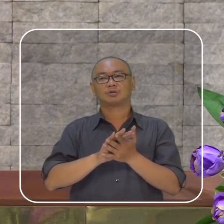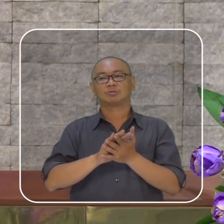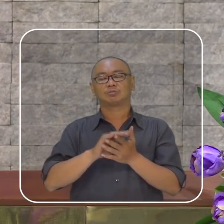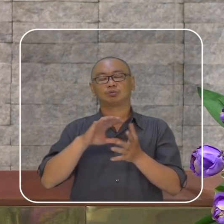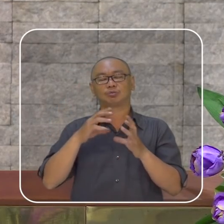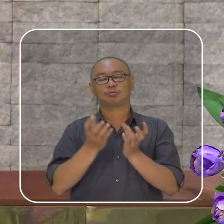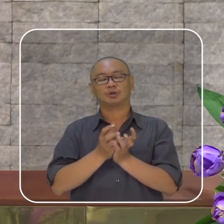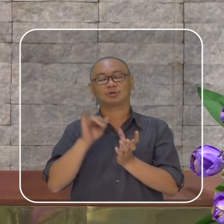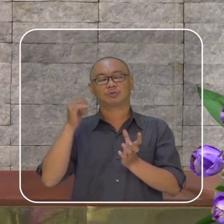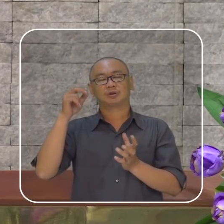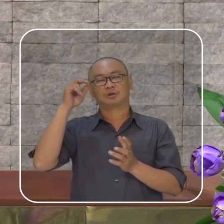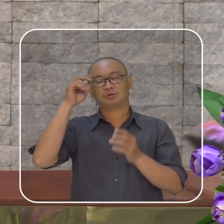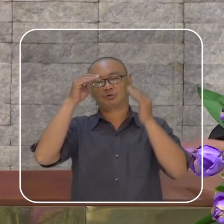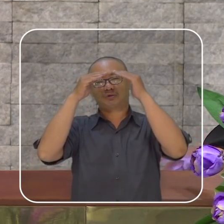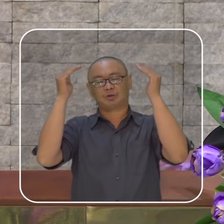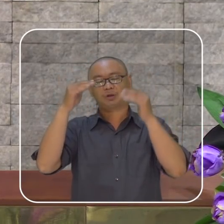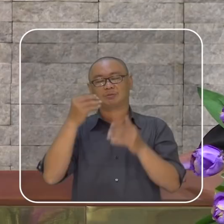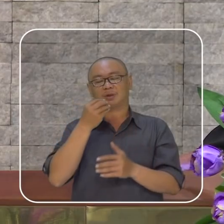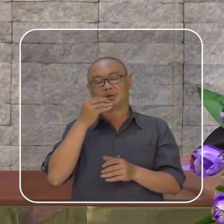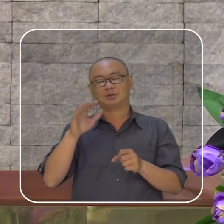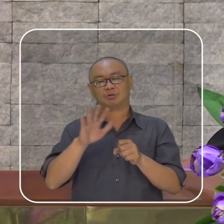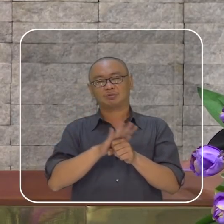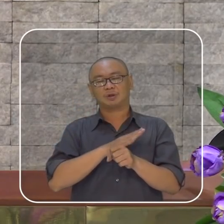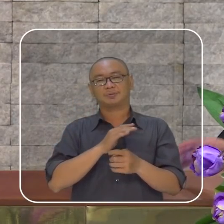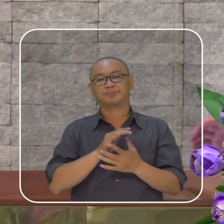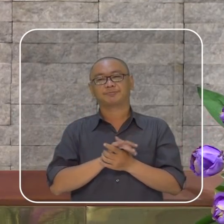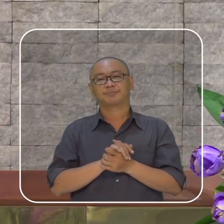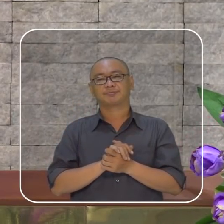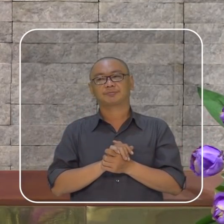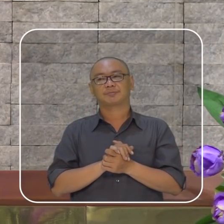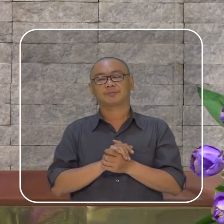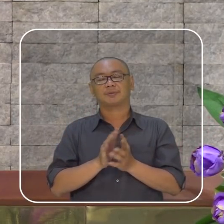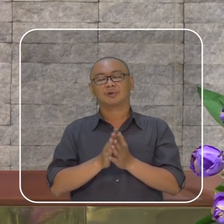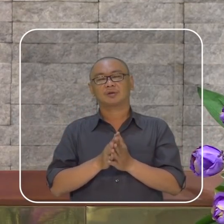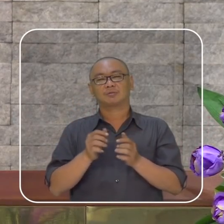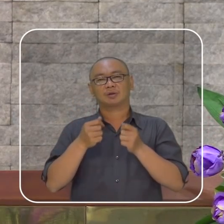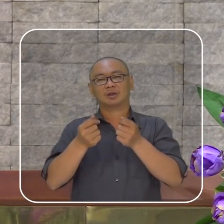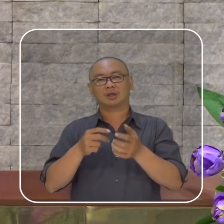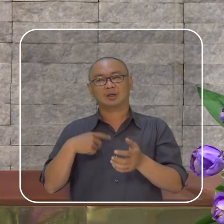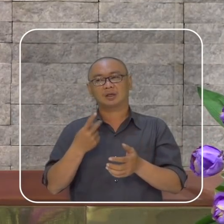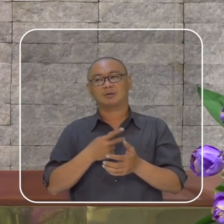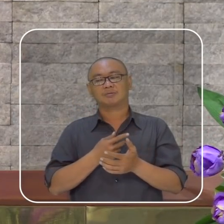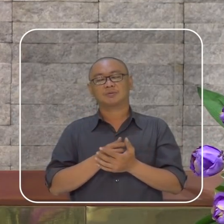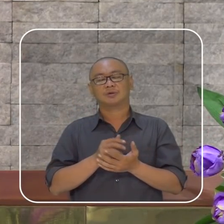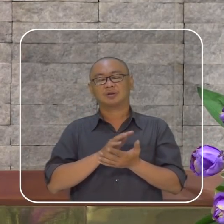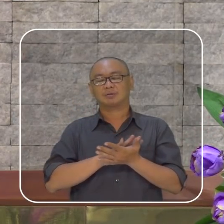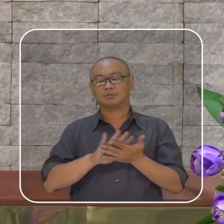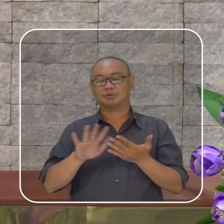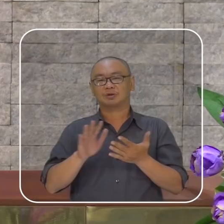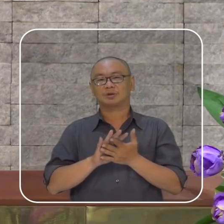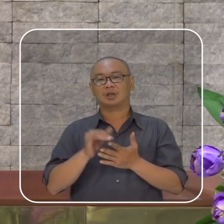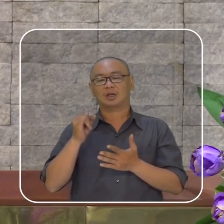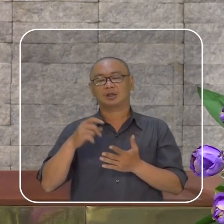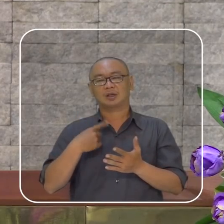surga. Berikanlah kami pada hari ini makanan kami yang secukupnya. Dan ampunilah kami akan segala kesalahan